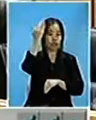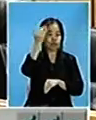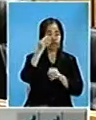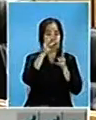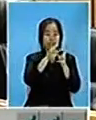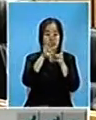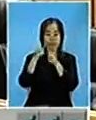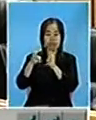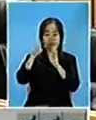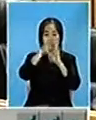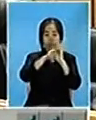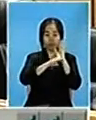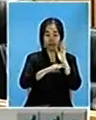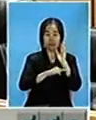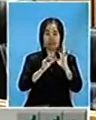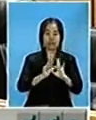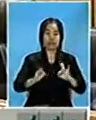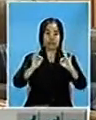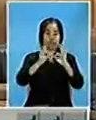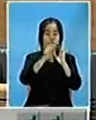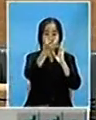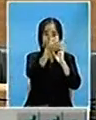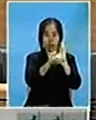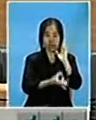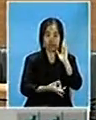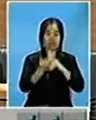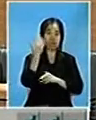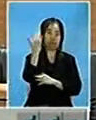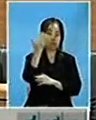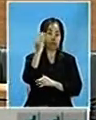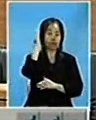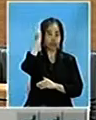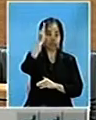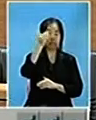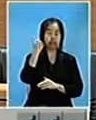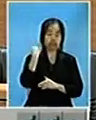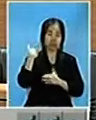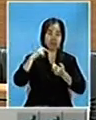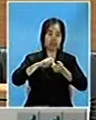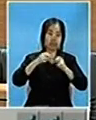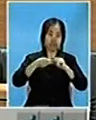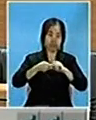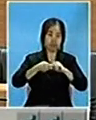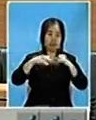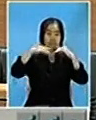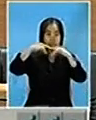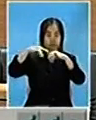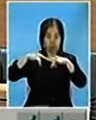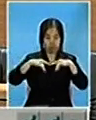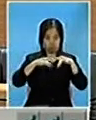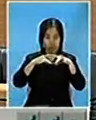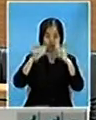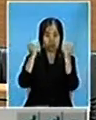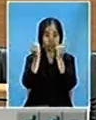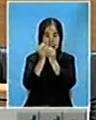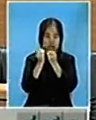าวไม่เช่นนั้นเราก็คงจะมีปัญหาแล้วก็ขัดแย้งแล้วก็ถูกอาร